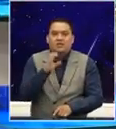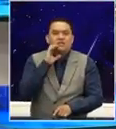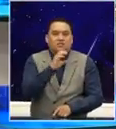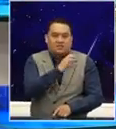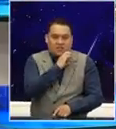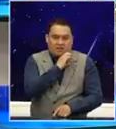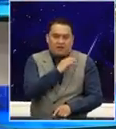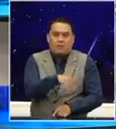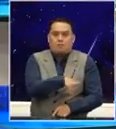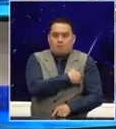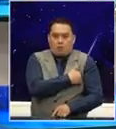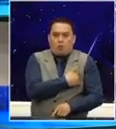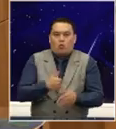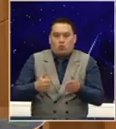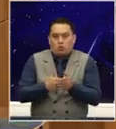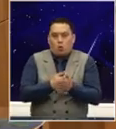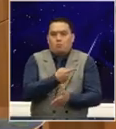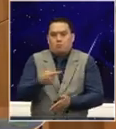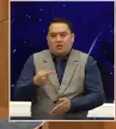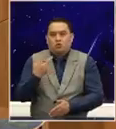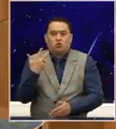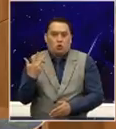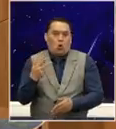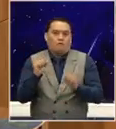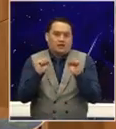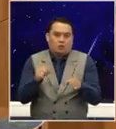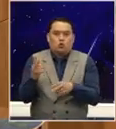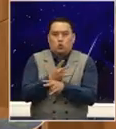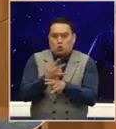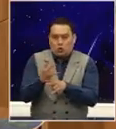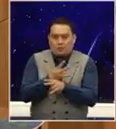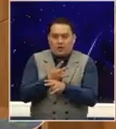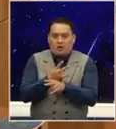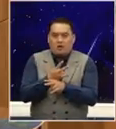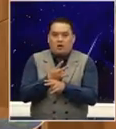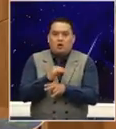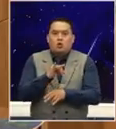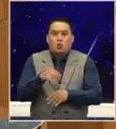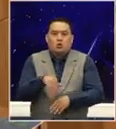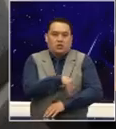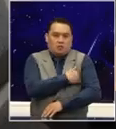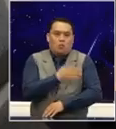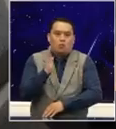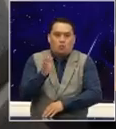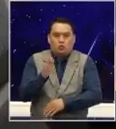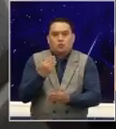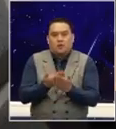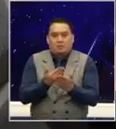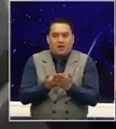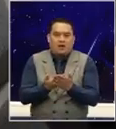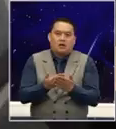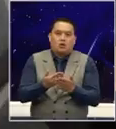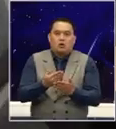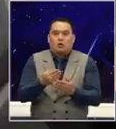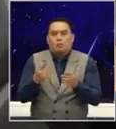региона термометры опустятся до минус 3 градусов по Цельсию в ночное время. В южной части ночью температура будет держаться на уровне